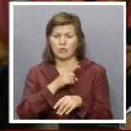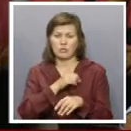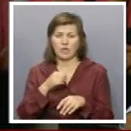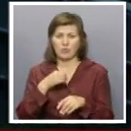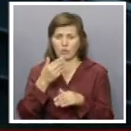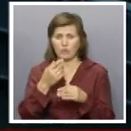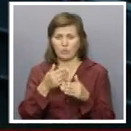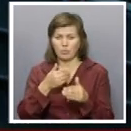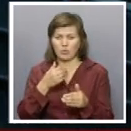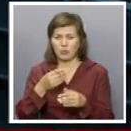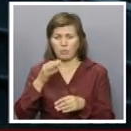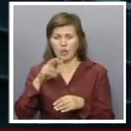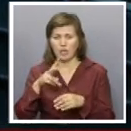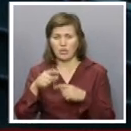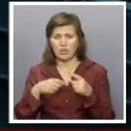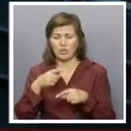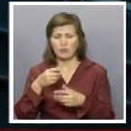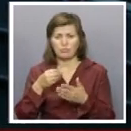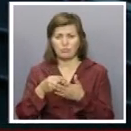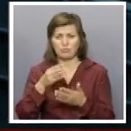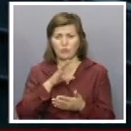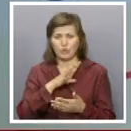көз алдында балдық жүйе арқылы бағаланды.